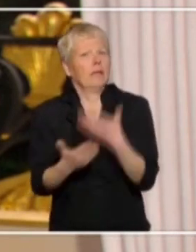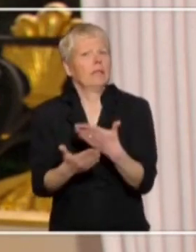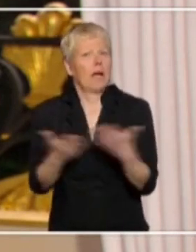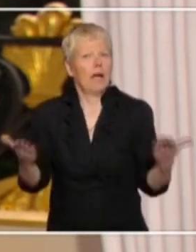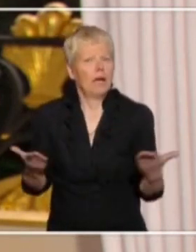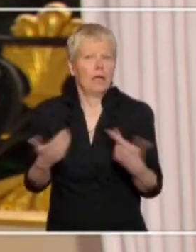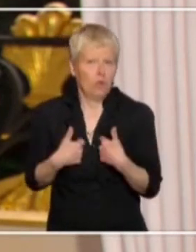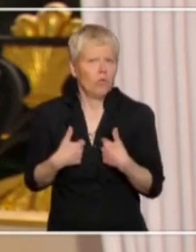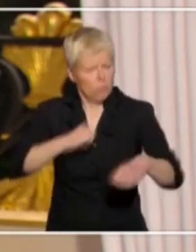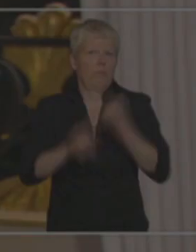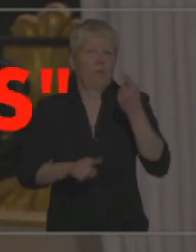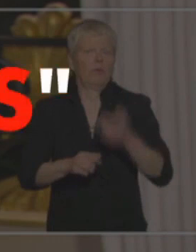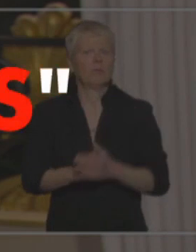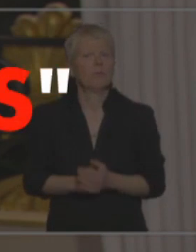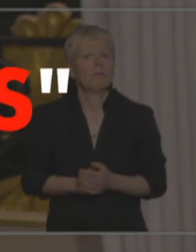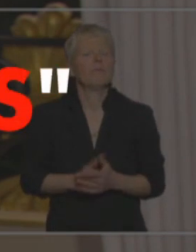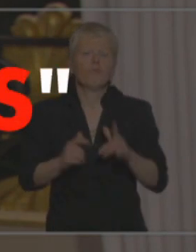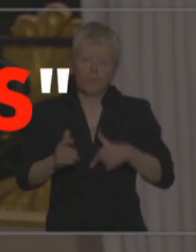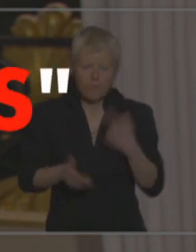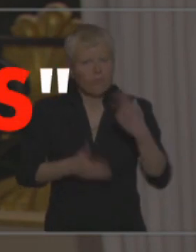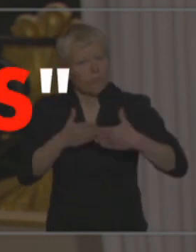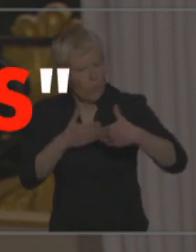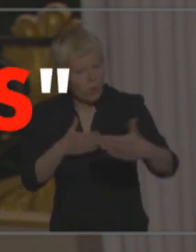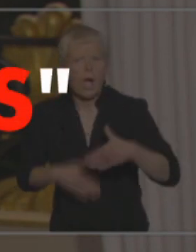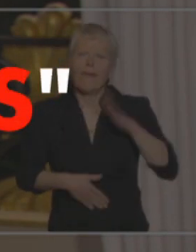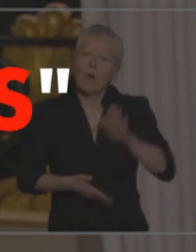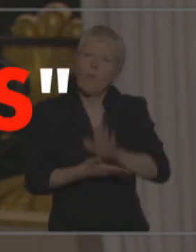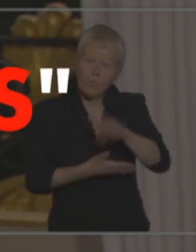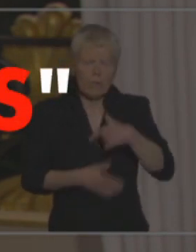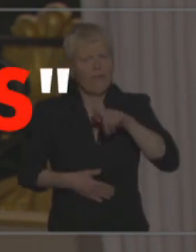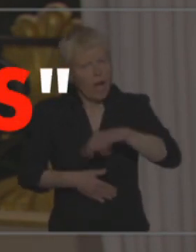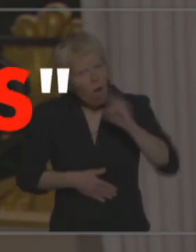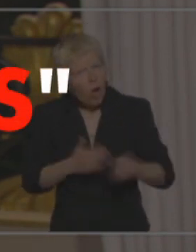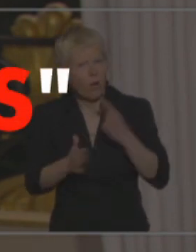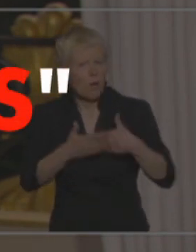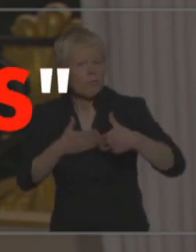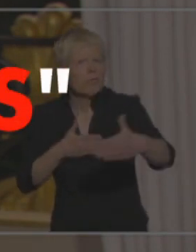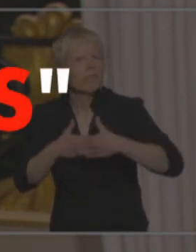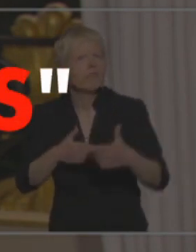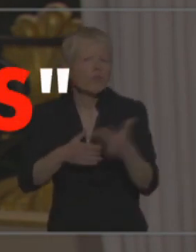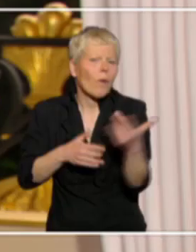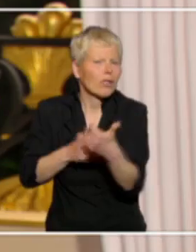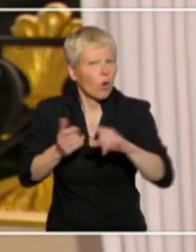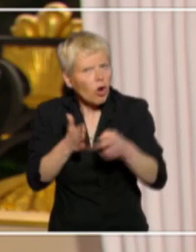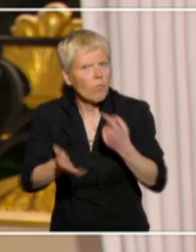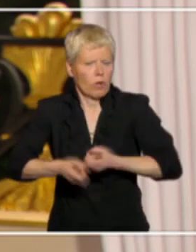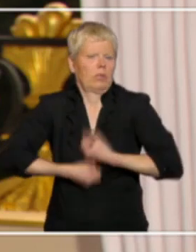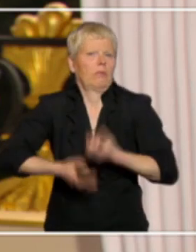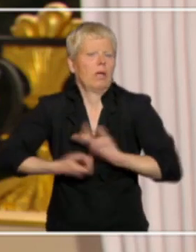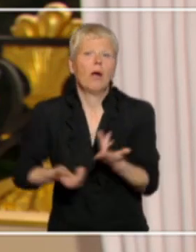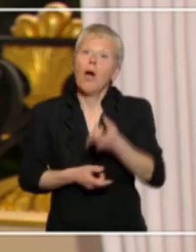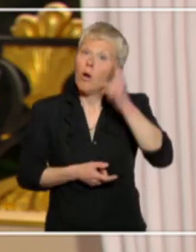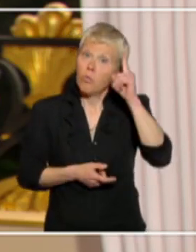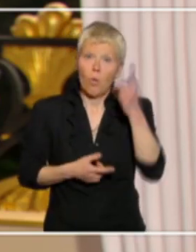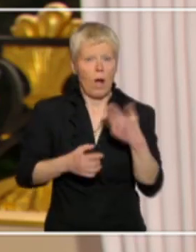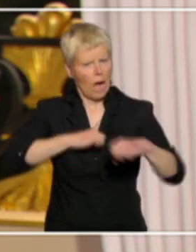nous mobiliserons je reviendrai vers vous comme je m'y étais engagé dans les jours prochains pour que nous pour que nous